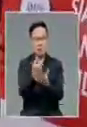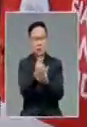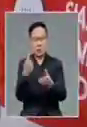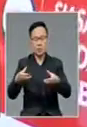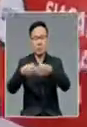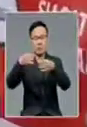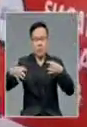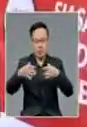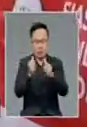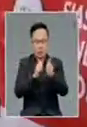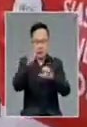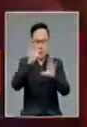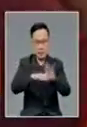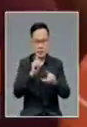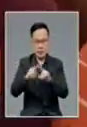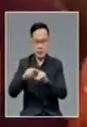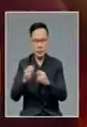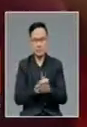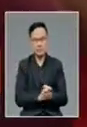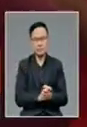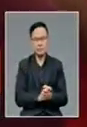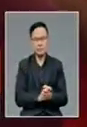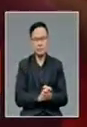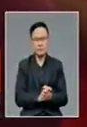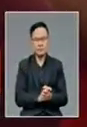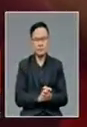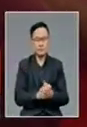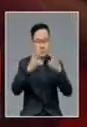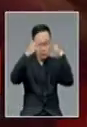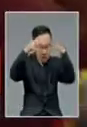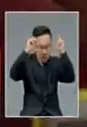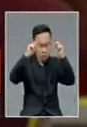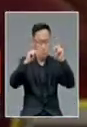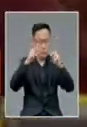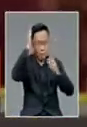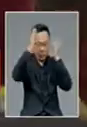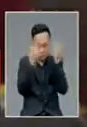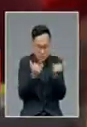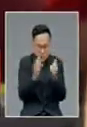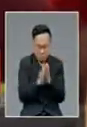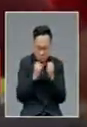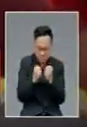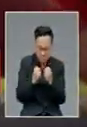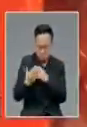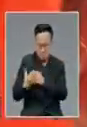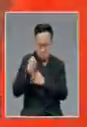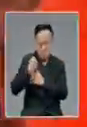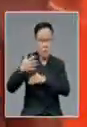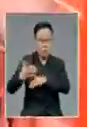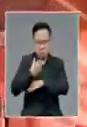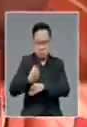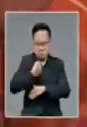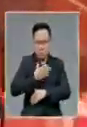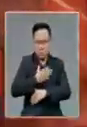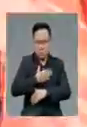นสัญญาณที่ดีไม่เหมือนในบ้านเราน ายกรัฐมนตรีนาจิบราซักพยายามที่จะรักษาอำนาจของตัวเองไว้ท่ามกลางเรื่องอื้อ